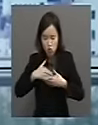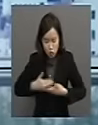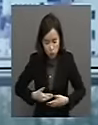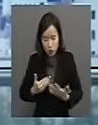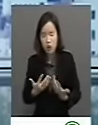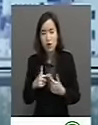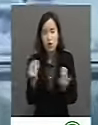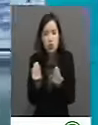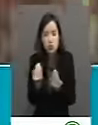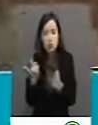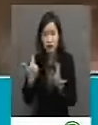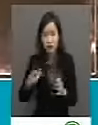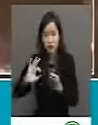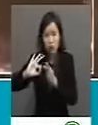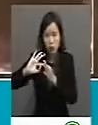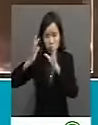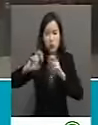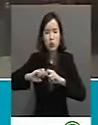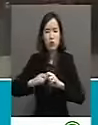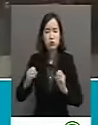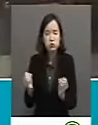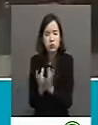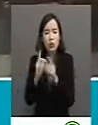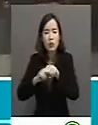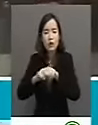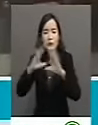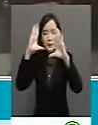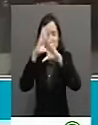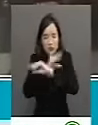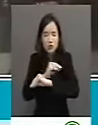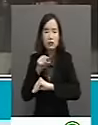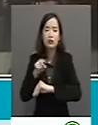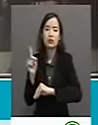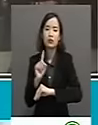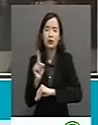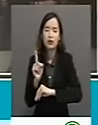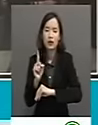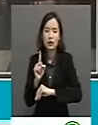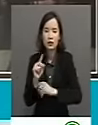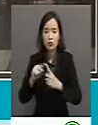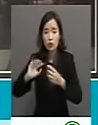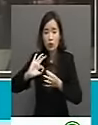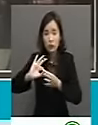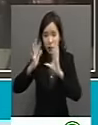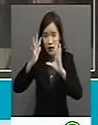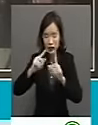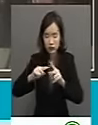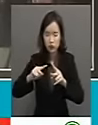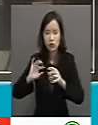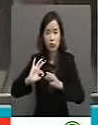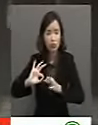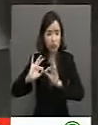ฏว่าเกิดไฟฟ้าลัดวงจรครับเกิดขึ้นช่วงกลางคืนนะฮะก็เลยทำให้ไฟที่มันคอกม